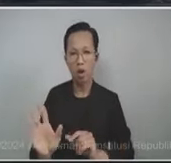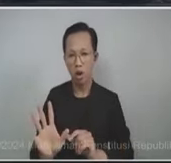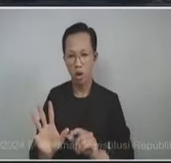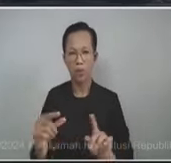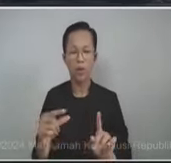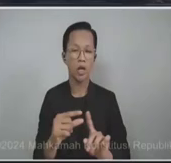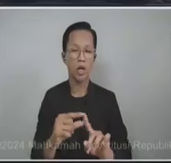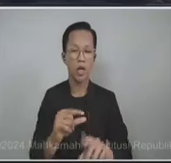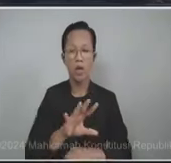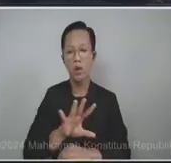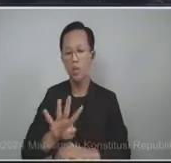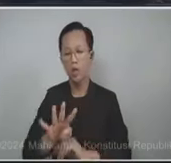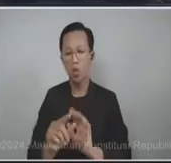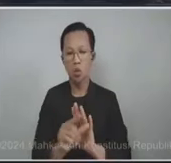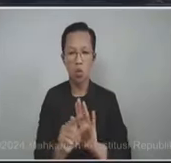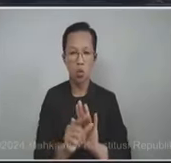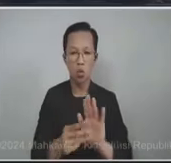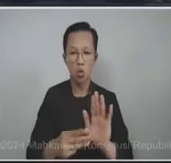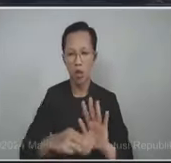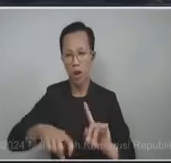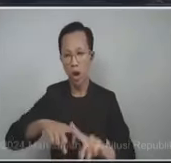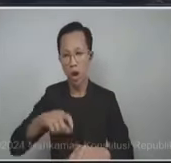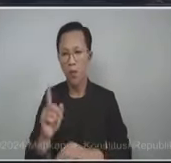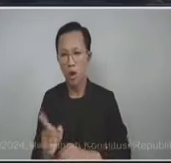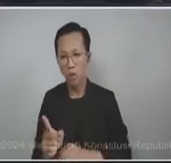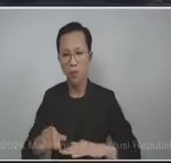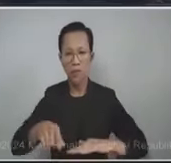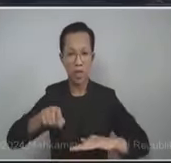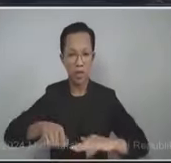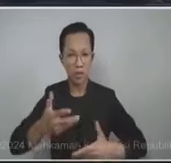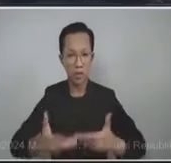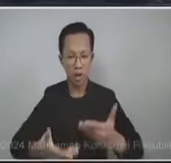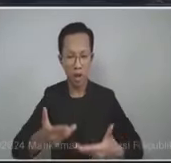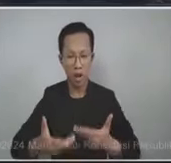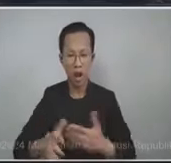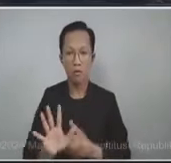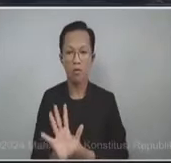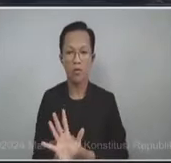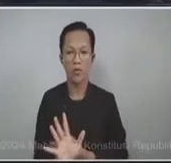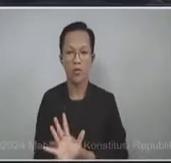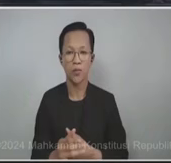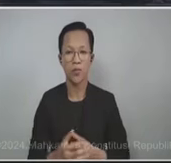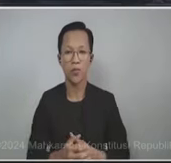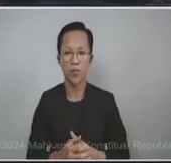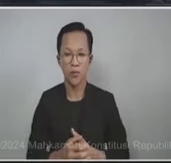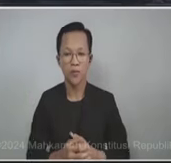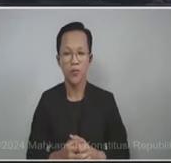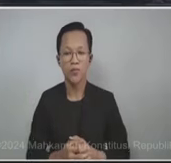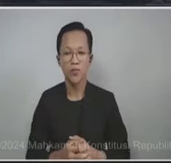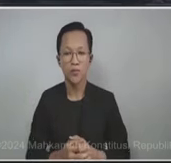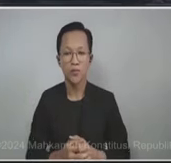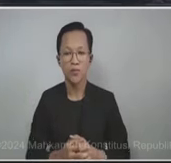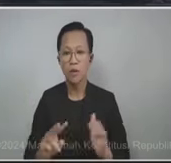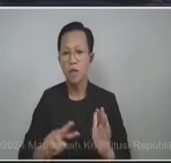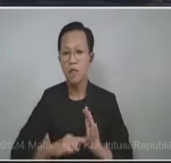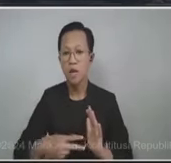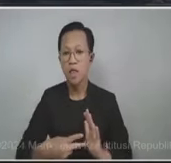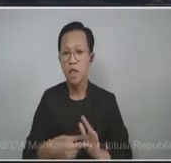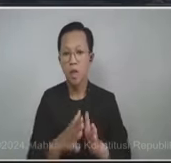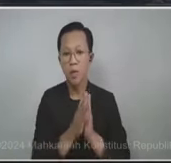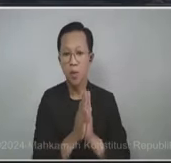UMK bukan disebabkan pertimbangan atas tahapan penyelenggaraan pelkada dimaksud oleh karenanya permohonan provisi